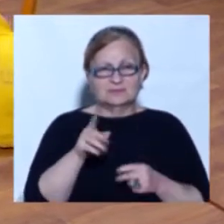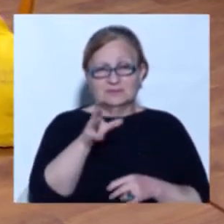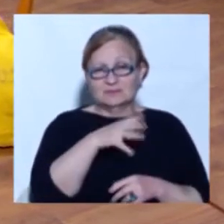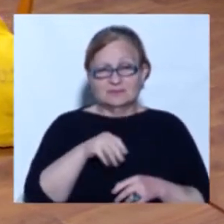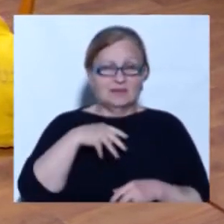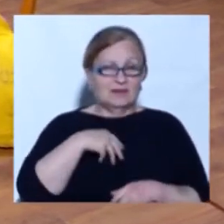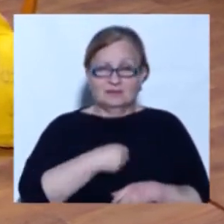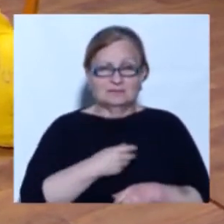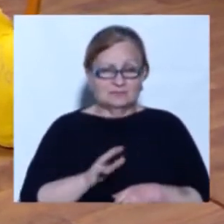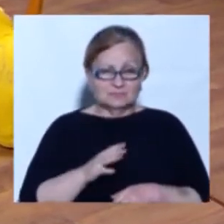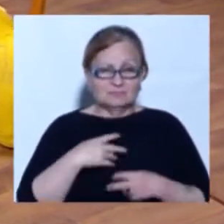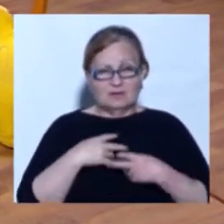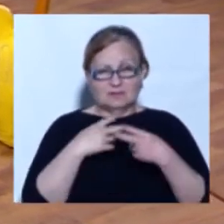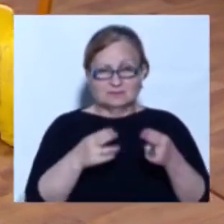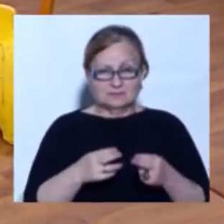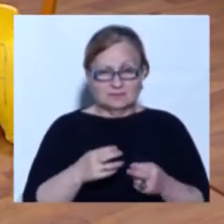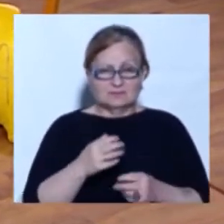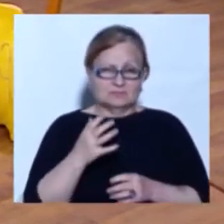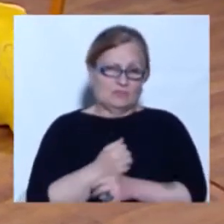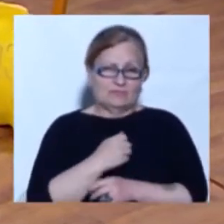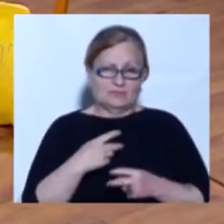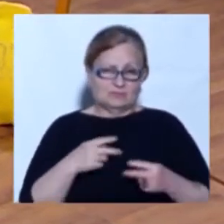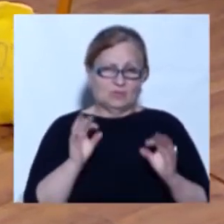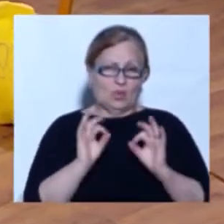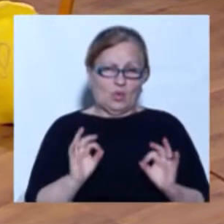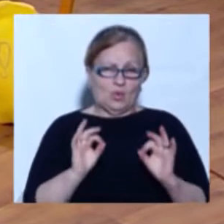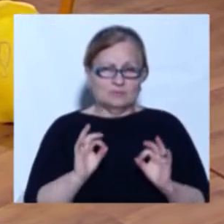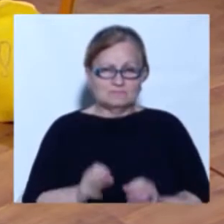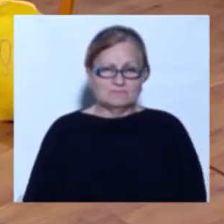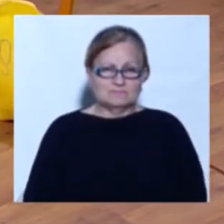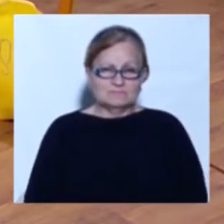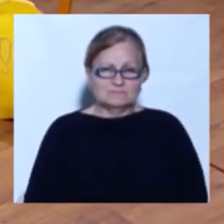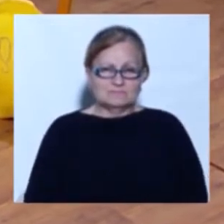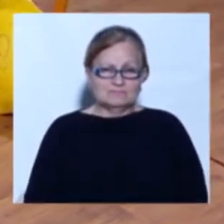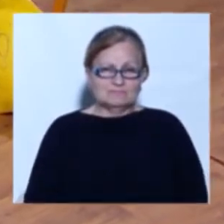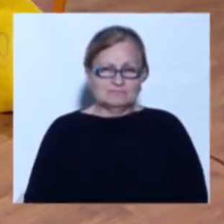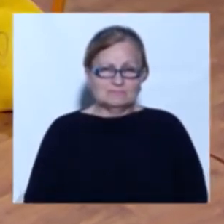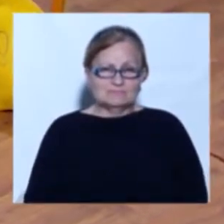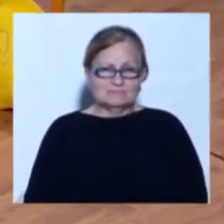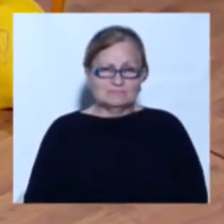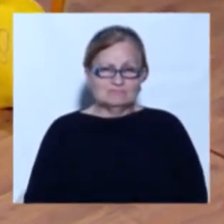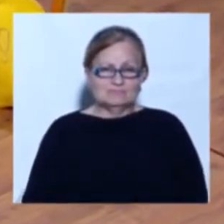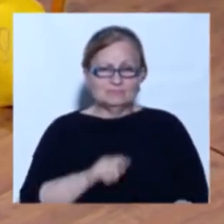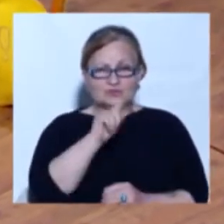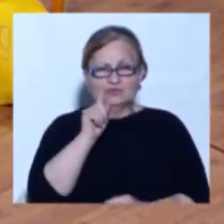გული არავის არ დაგვწყდება. ახლა კი ასეთ შეკითხვას დაგისვამ.